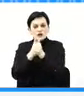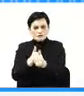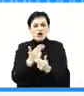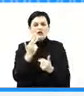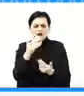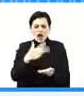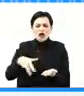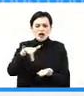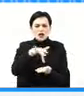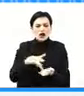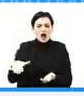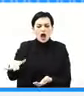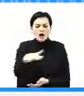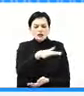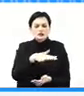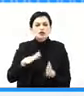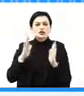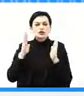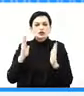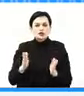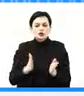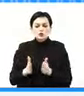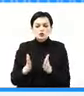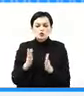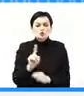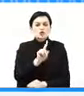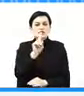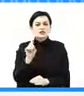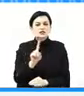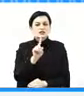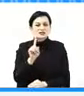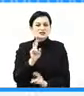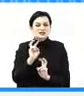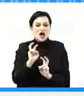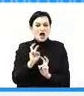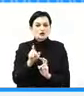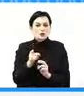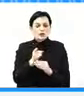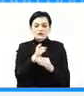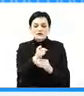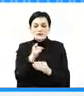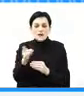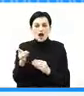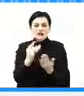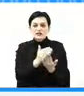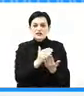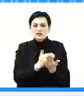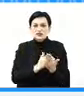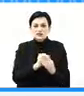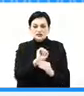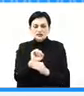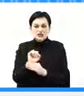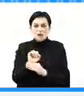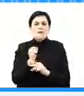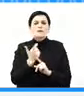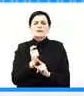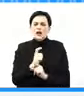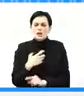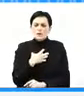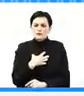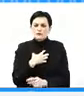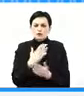იქნება შემოტანილი ზონალურ საავტობუსო პარკირების სისტემა. ეს არის ძალიან